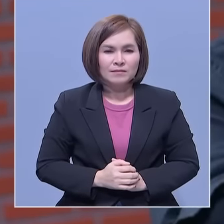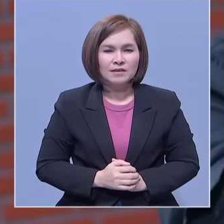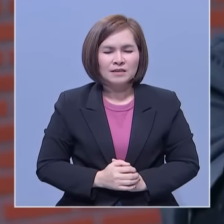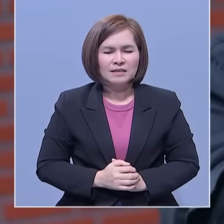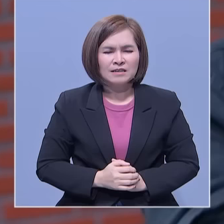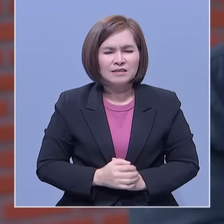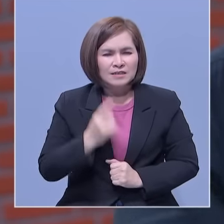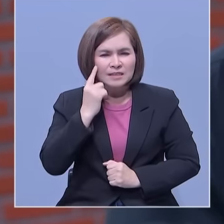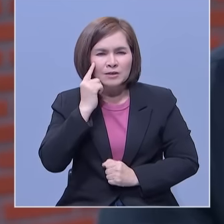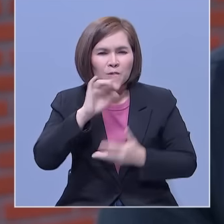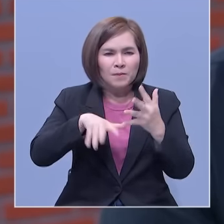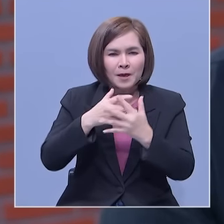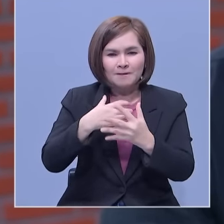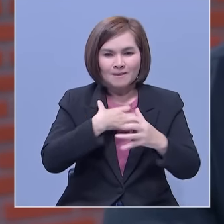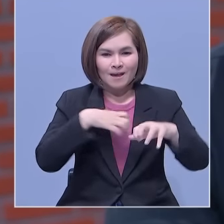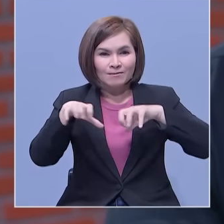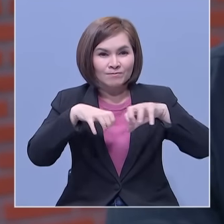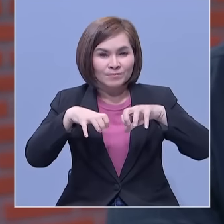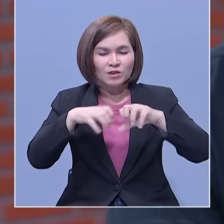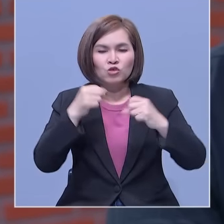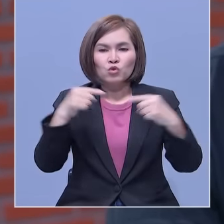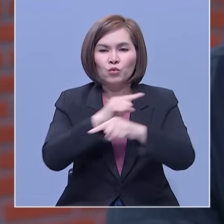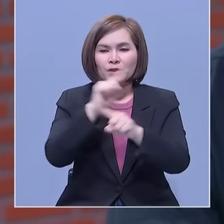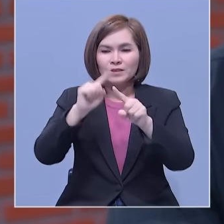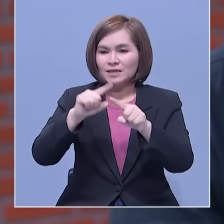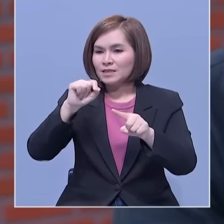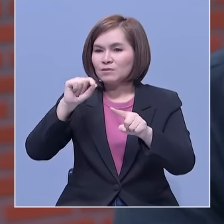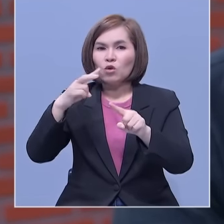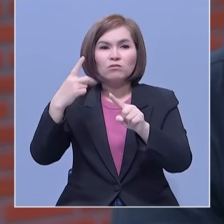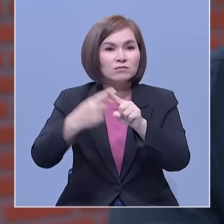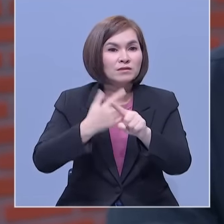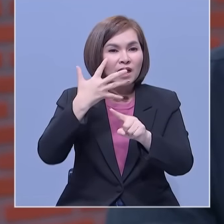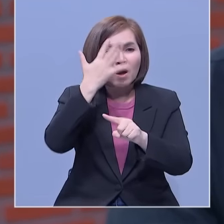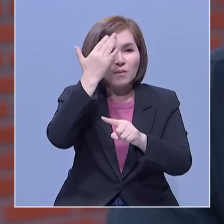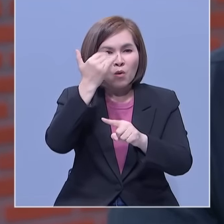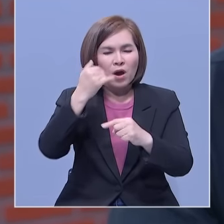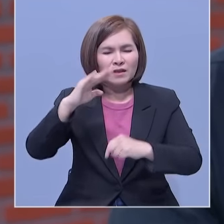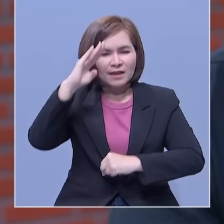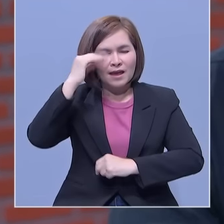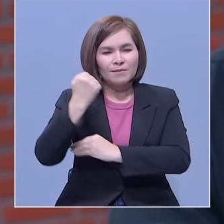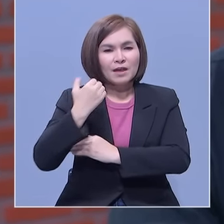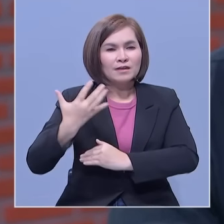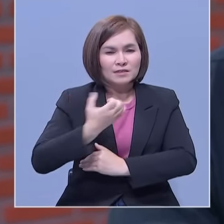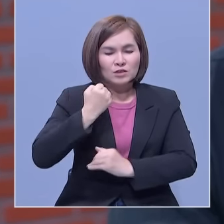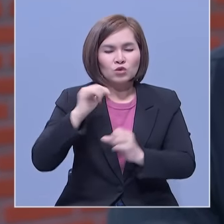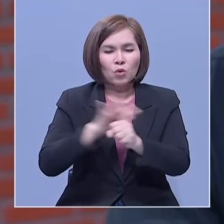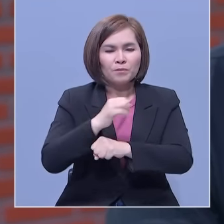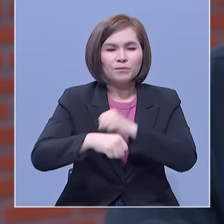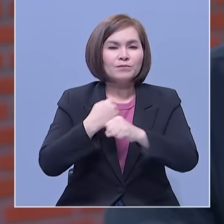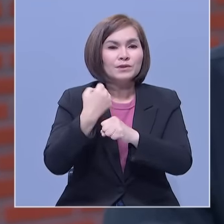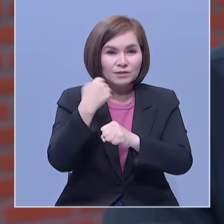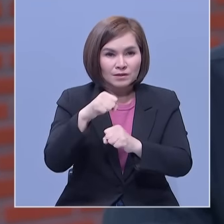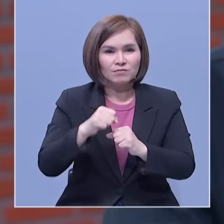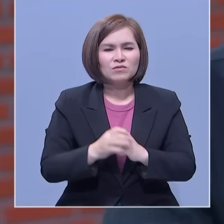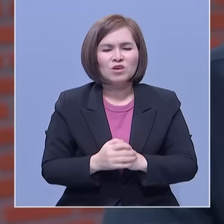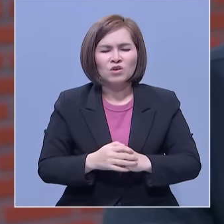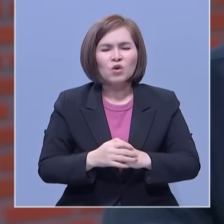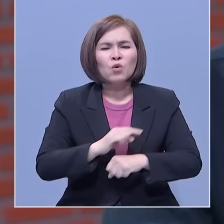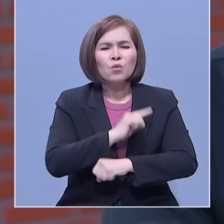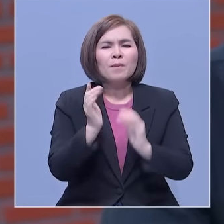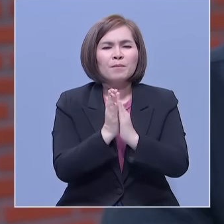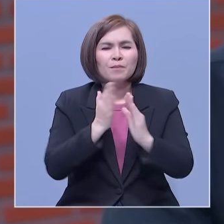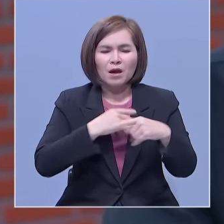เขาจะเล่นตั้งแต่วันที่ 22พฤษภาคมคือครบรอบ 10ปีรัฐประหารแต่ติดวันพระใหญ่มันชนวันหยุดเอ้อก็เลย